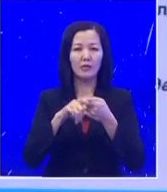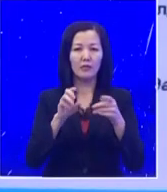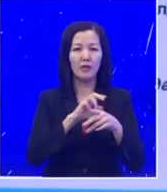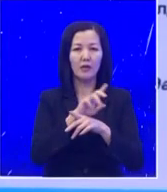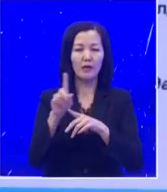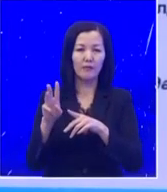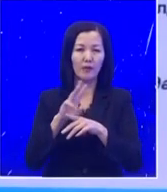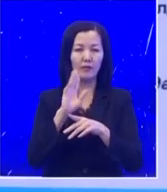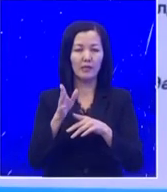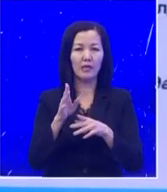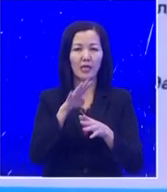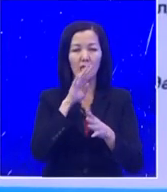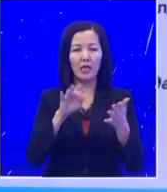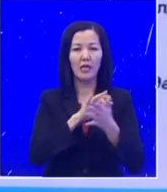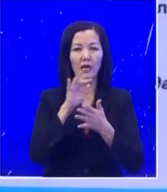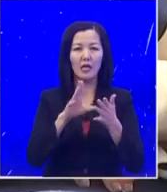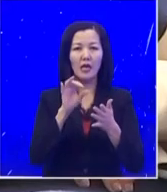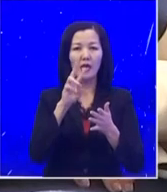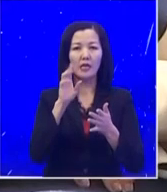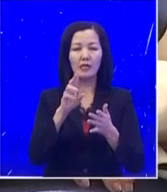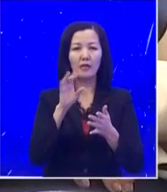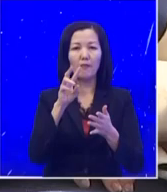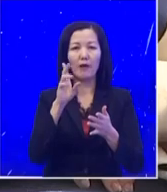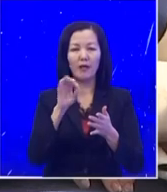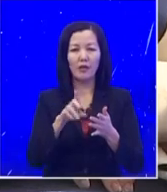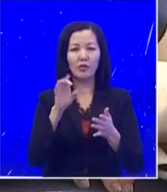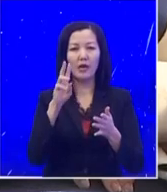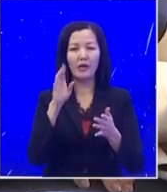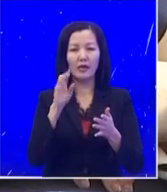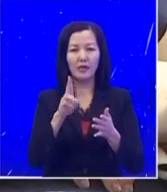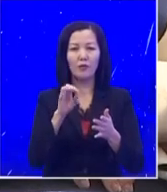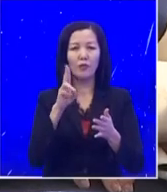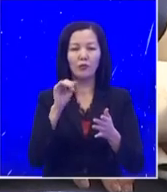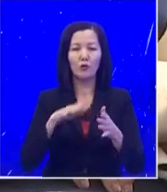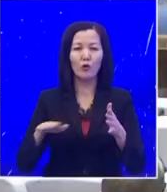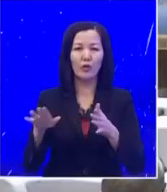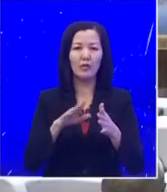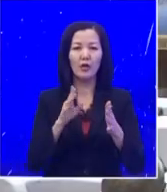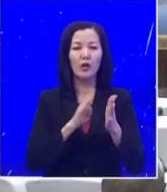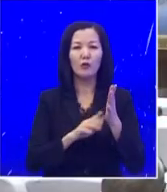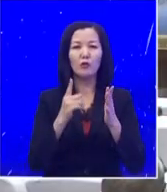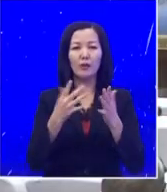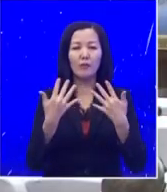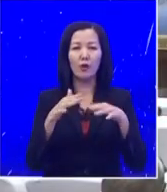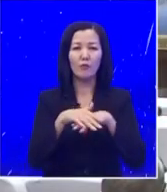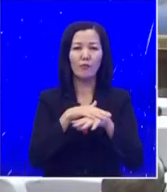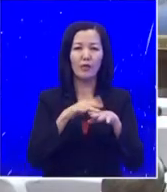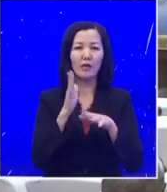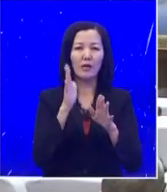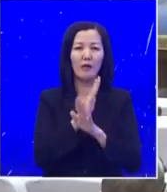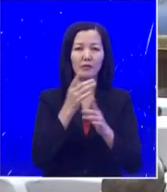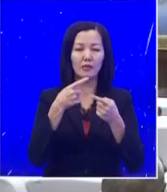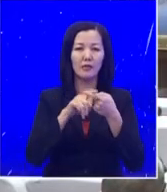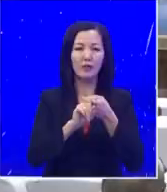атанды. Аясында Текелі қаласы мен Ескелді, Балқаш, Қаратал, Кербұлақ, Көксу аудандарының 91 елді мекені табиғи